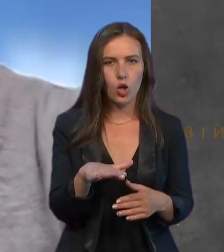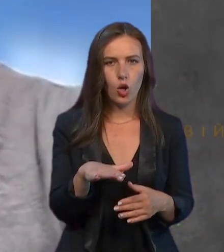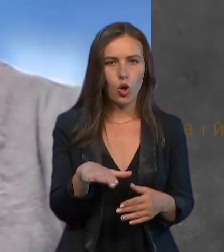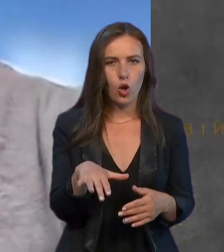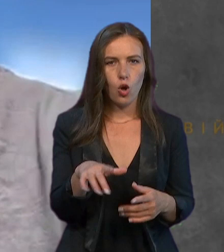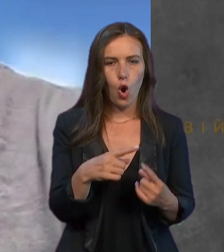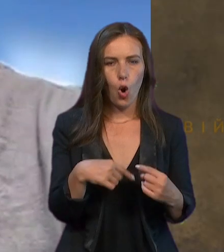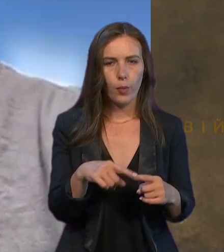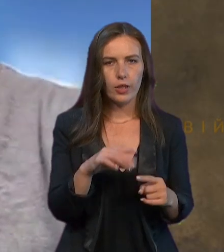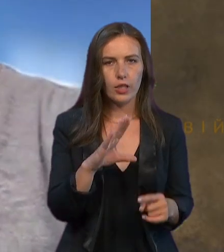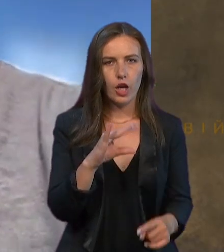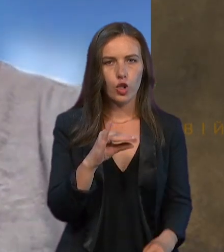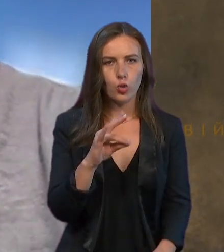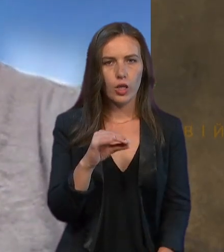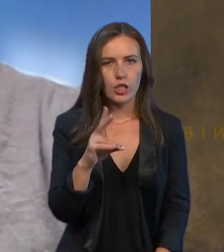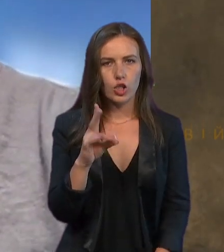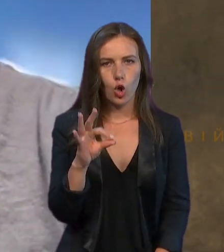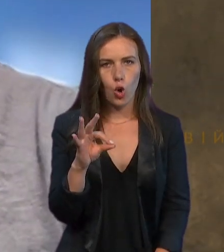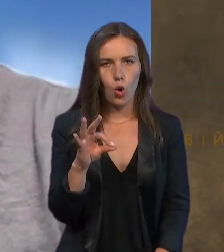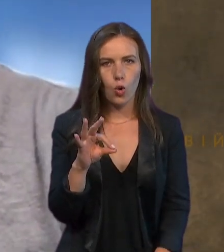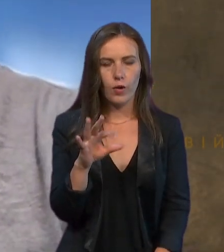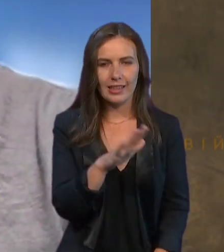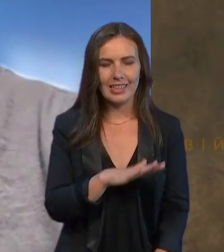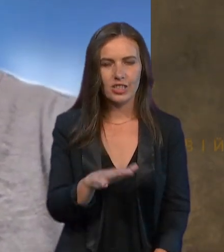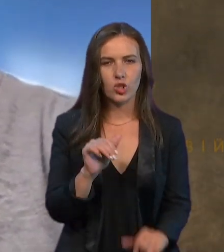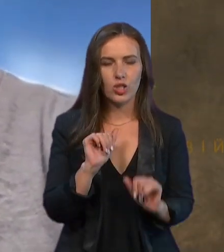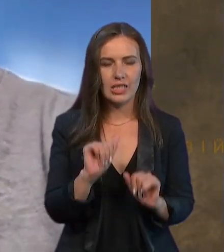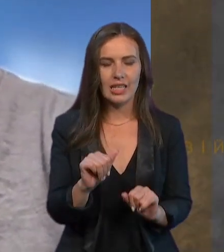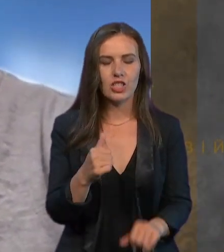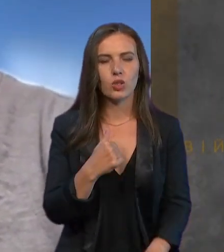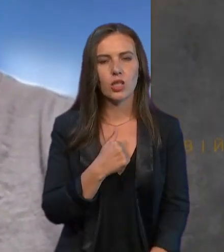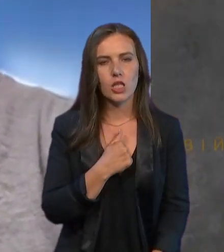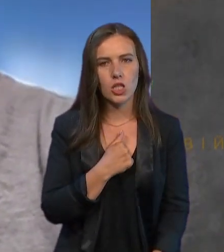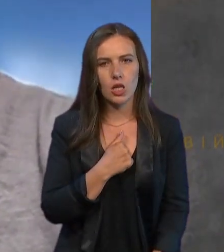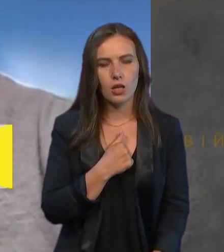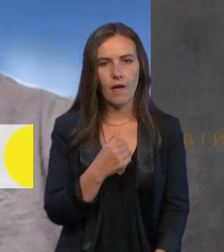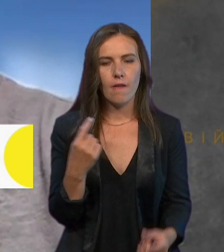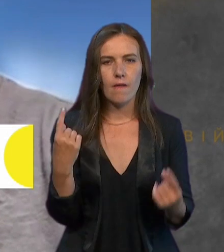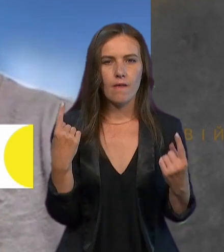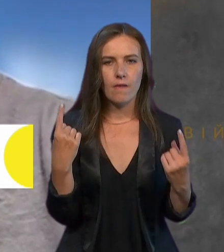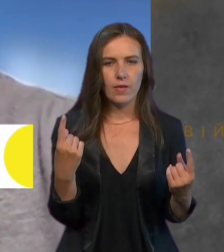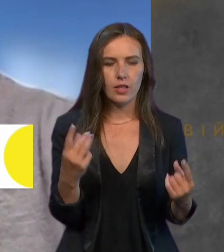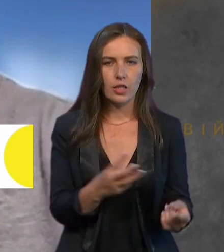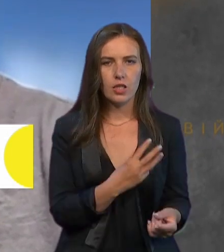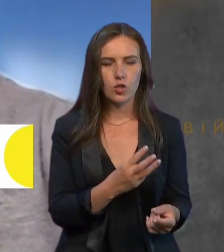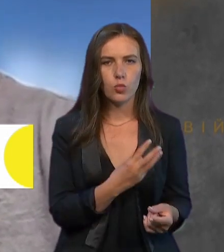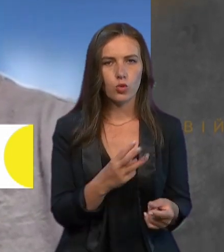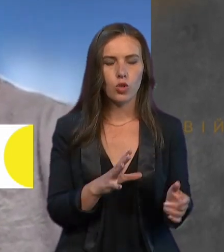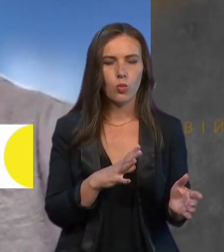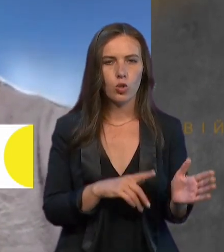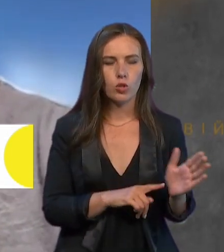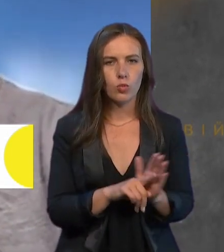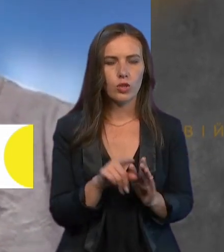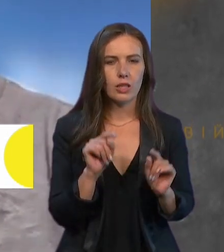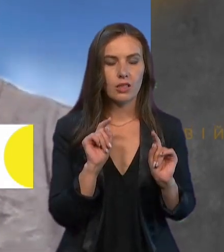під цей рівень захисту, але, на жаль, велика спокуса була у росіян розпочати там якісь роботи,